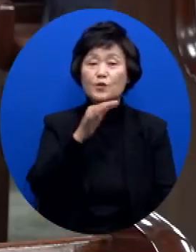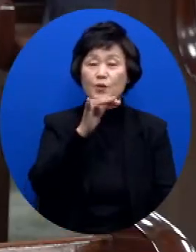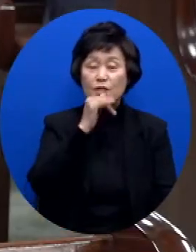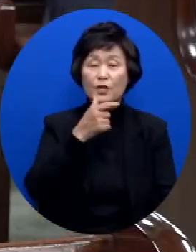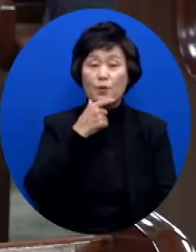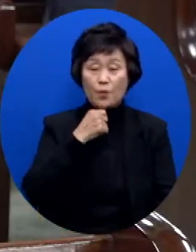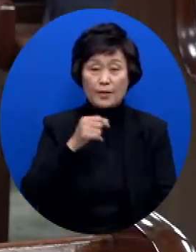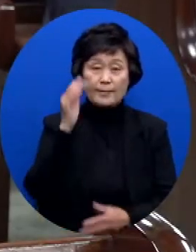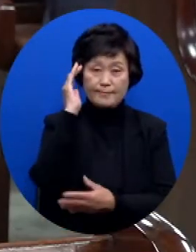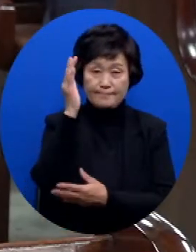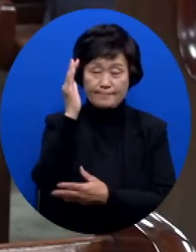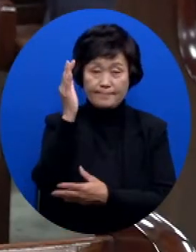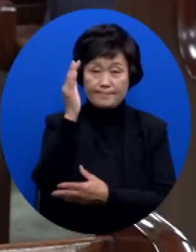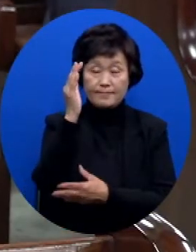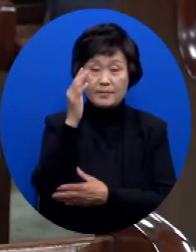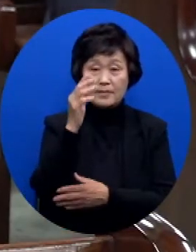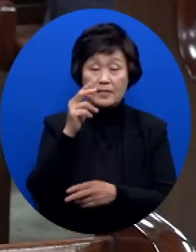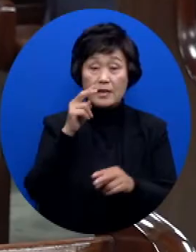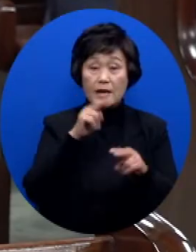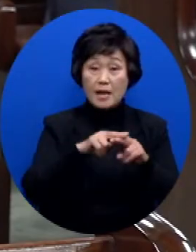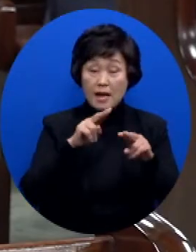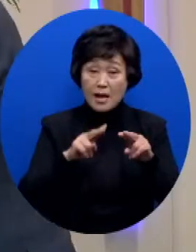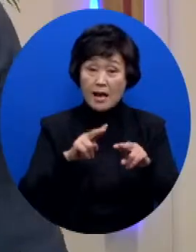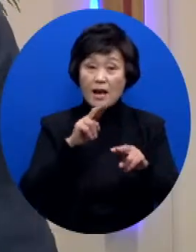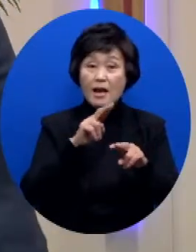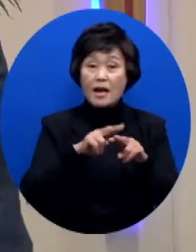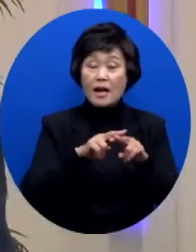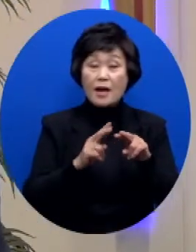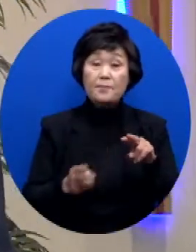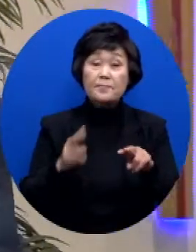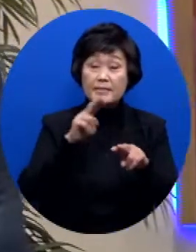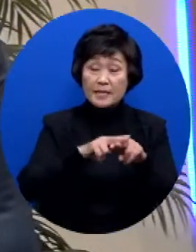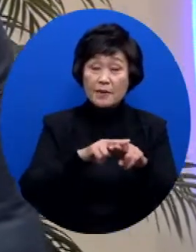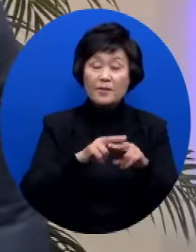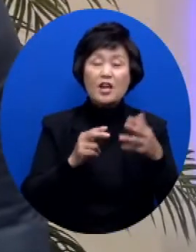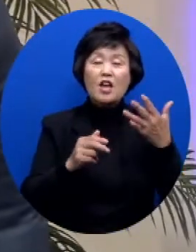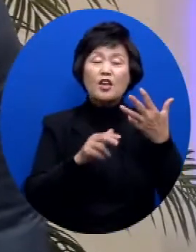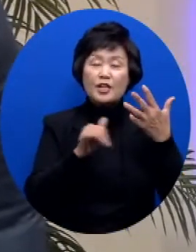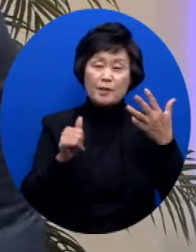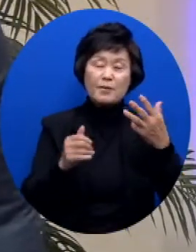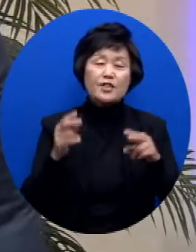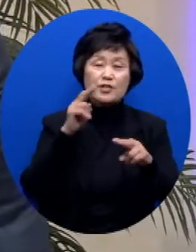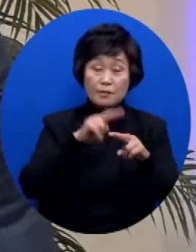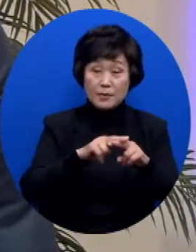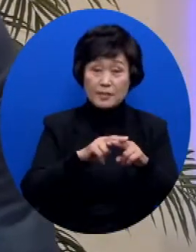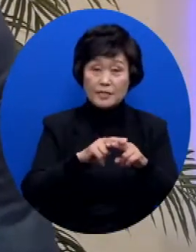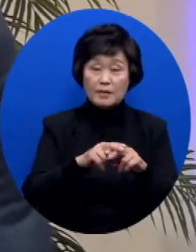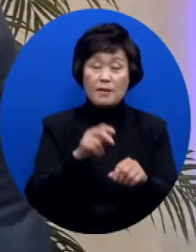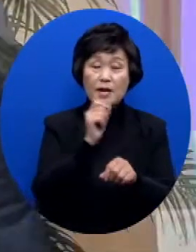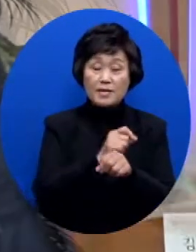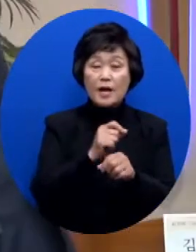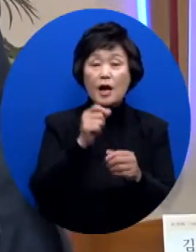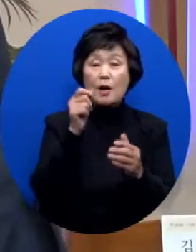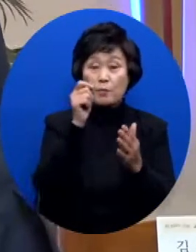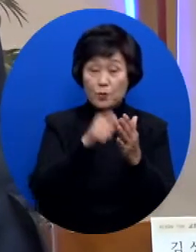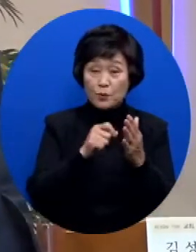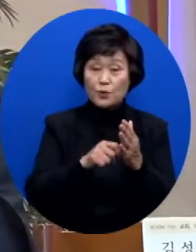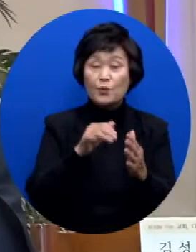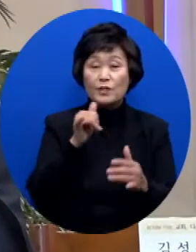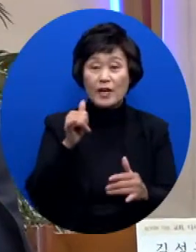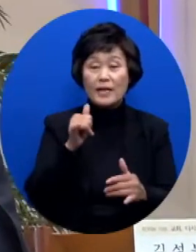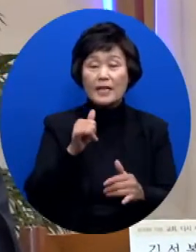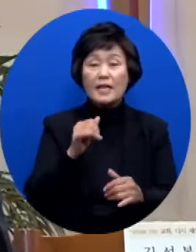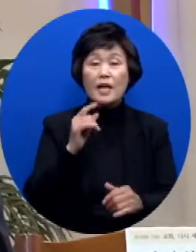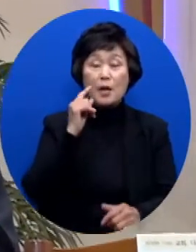전했습니다. 이 취임식에서는 유지재단 이사 8명이 취임했으며 사무총장의 이영환 목사, 감사에는